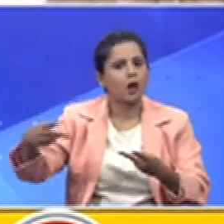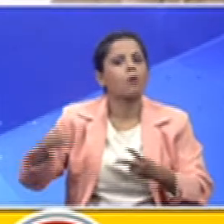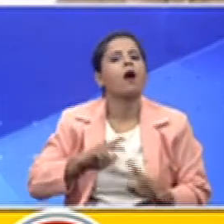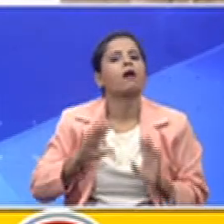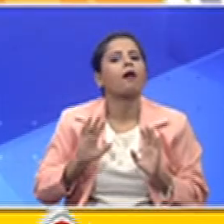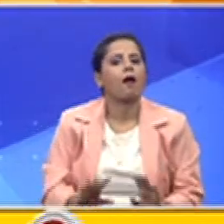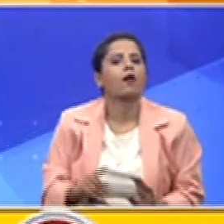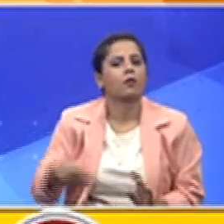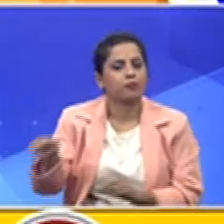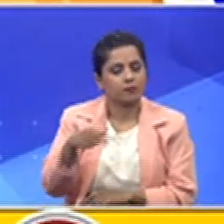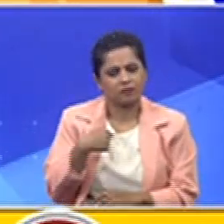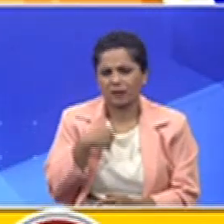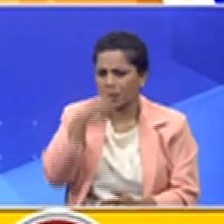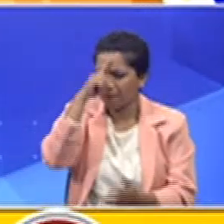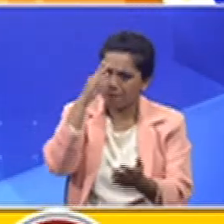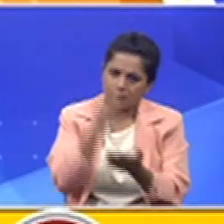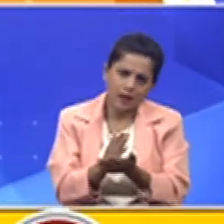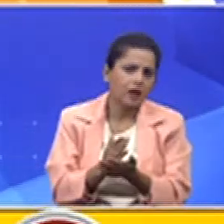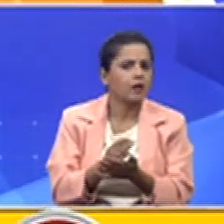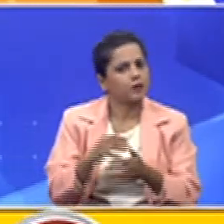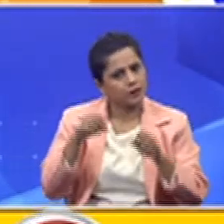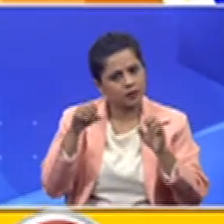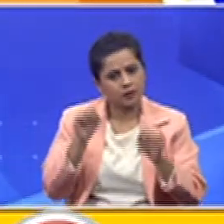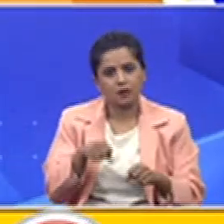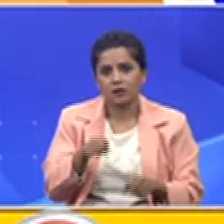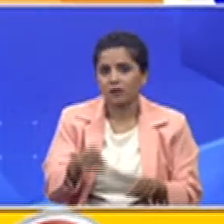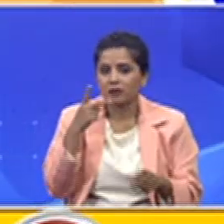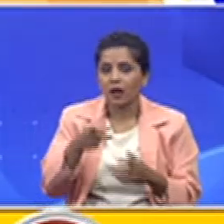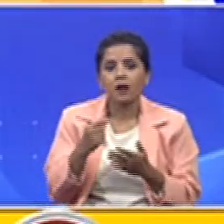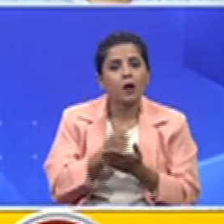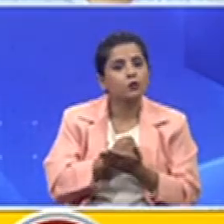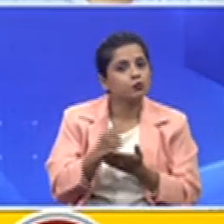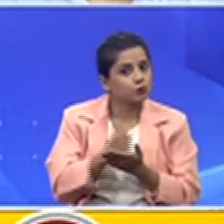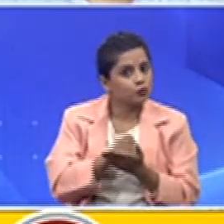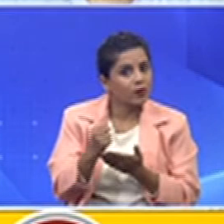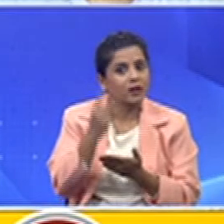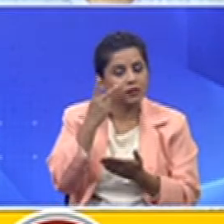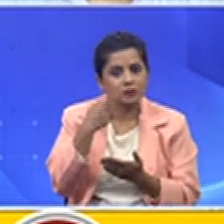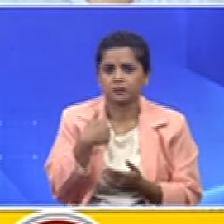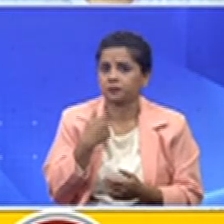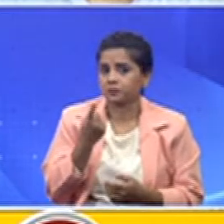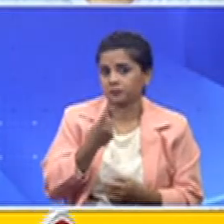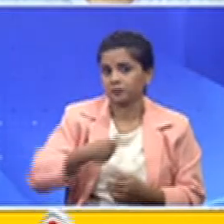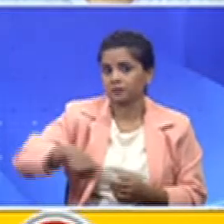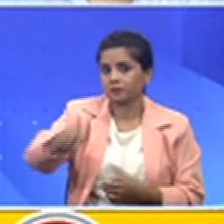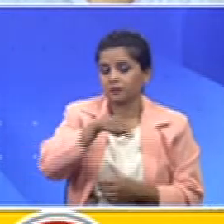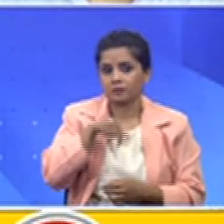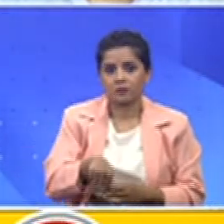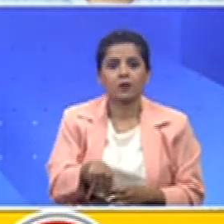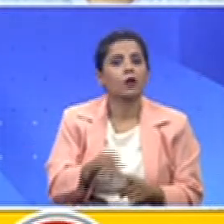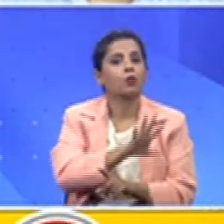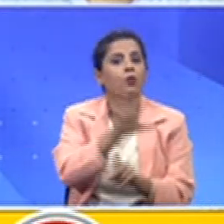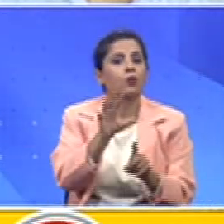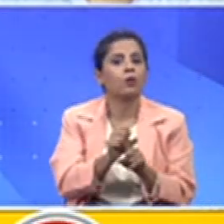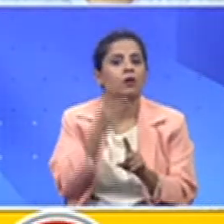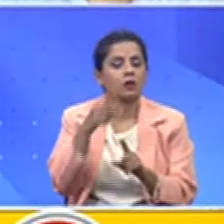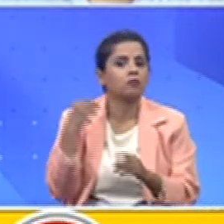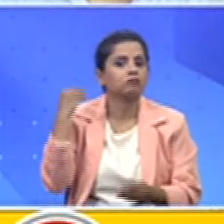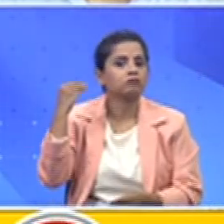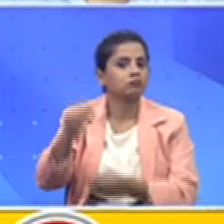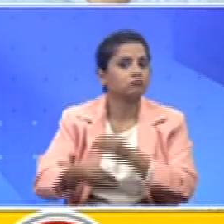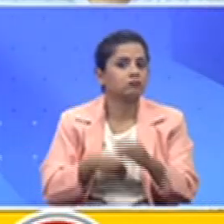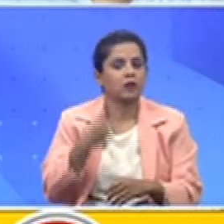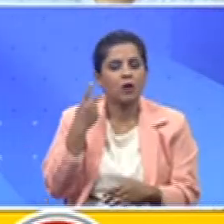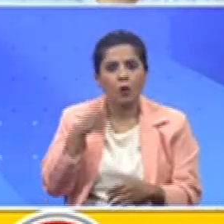थी। मुझे विश्वास है कि ऐसे प्रयासों से हमारी सांस्कृतिक धरोहरों की